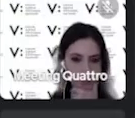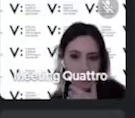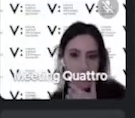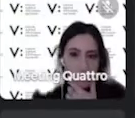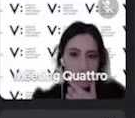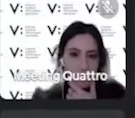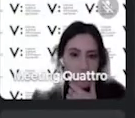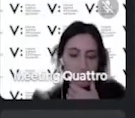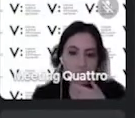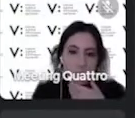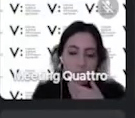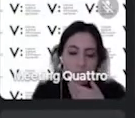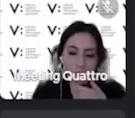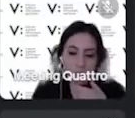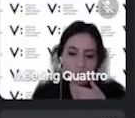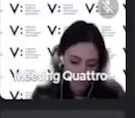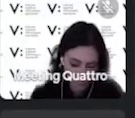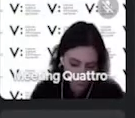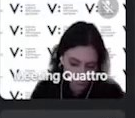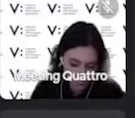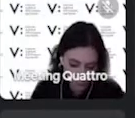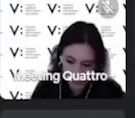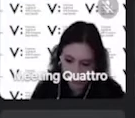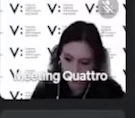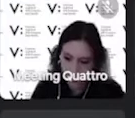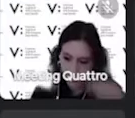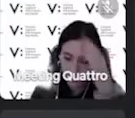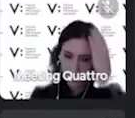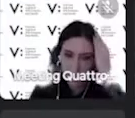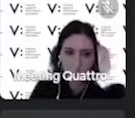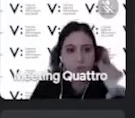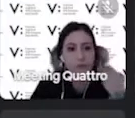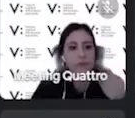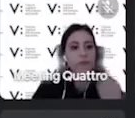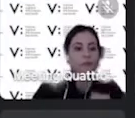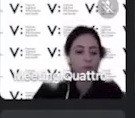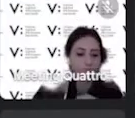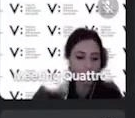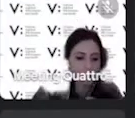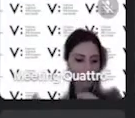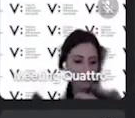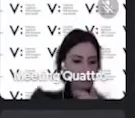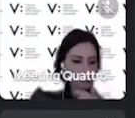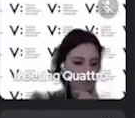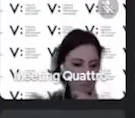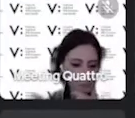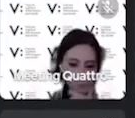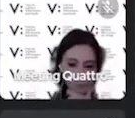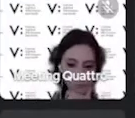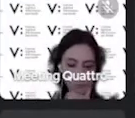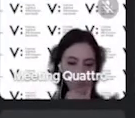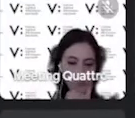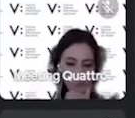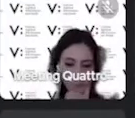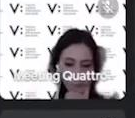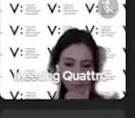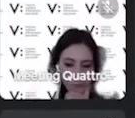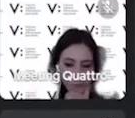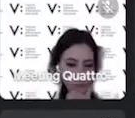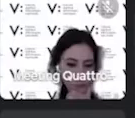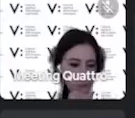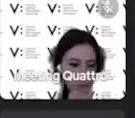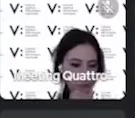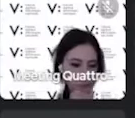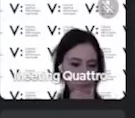sarebbe se fosse sarebbe possibile partecipare all'Erasmus, magari al secondo anno,